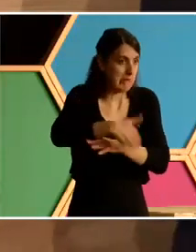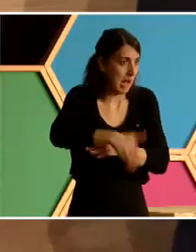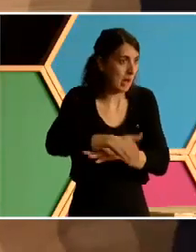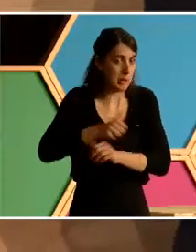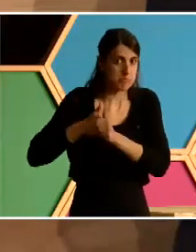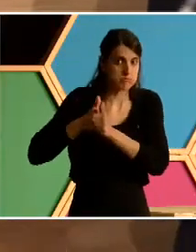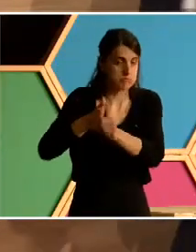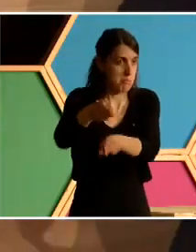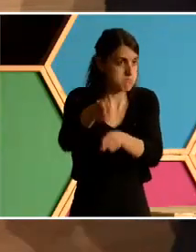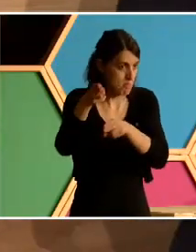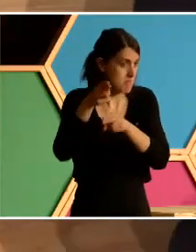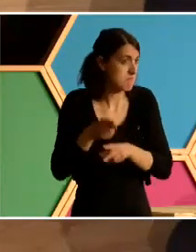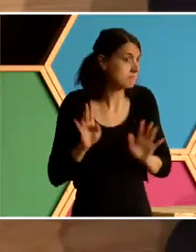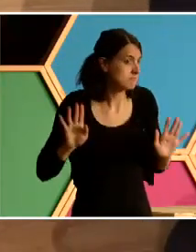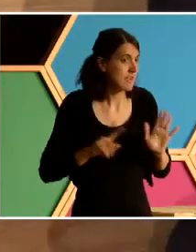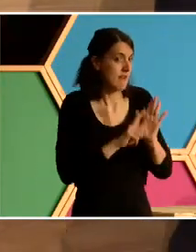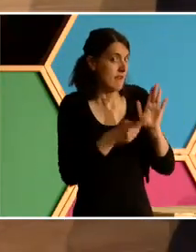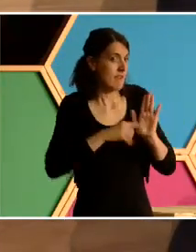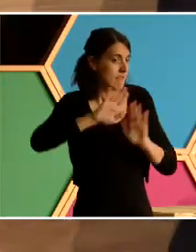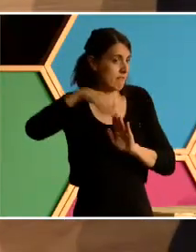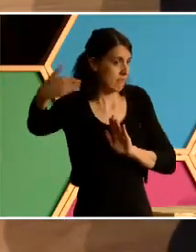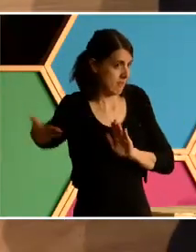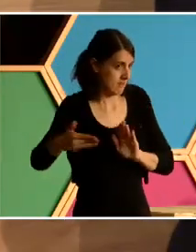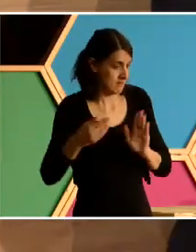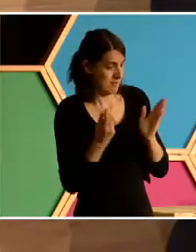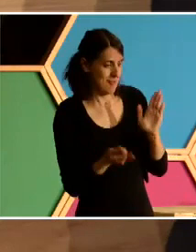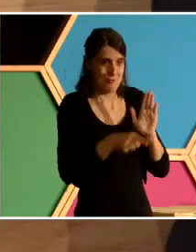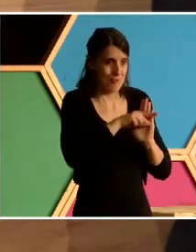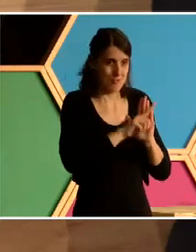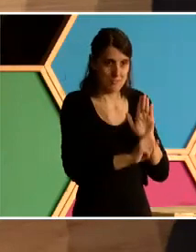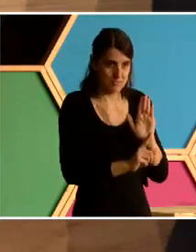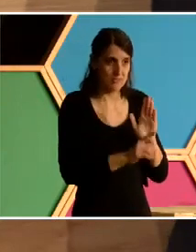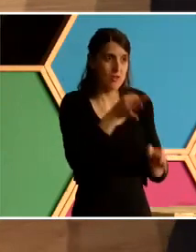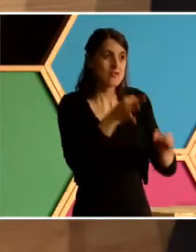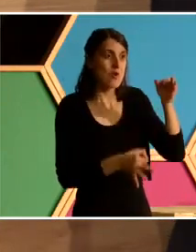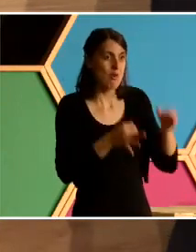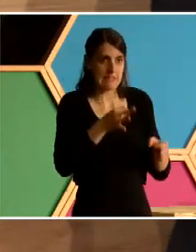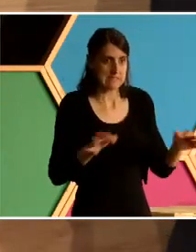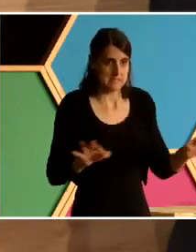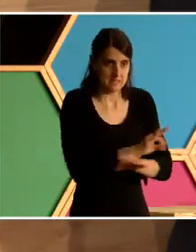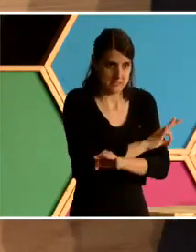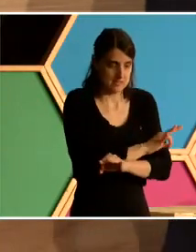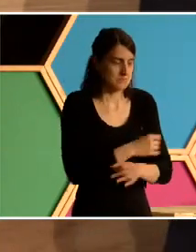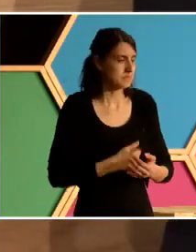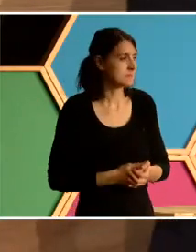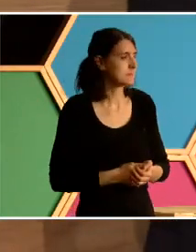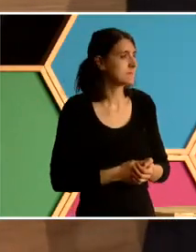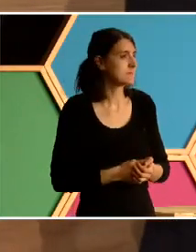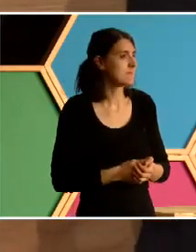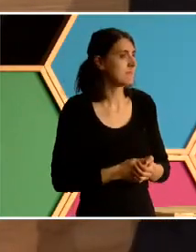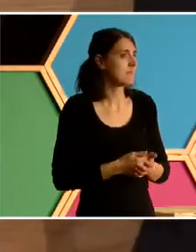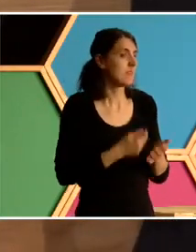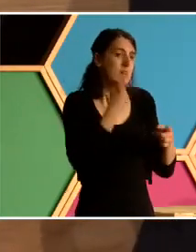i ha quedat executat sense que en realitat hi hagi hagut ni tan sols un judici previ. Una altra possible millora quina